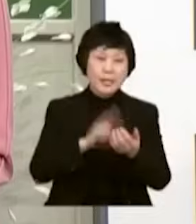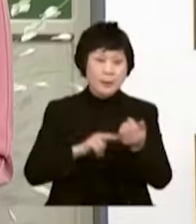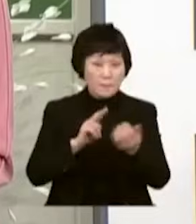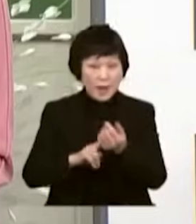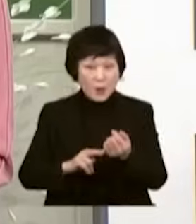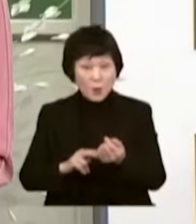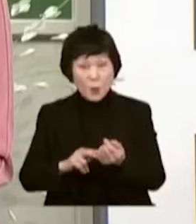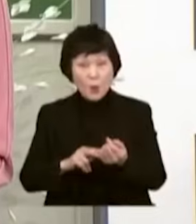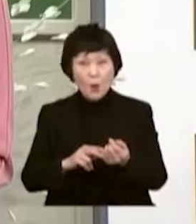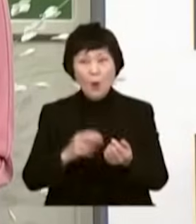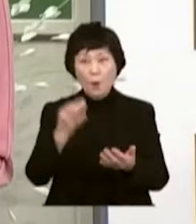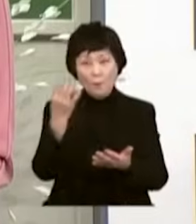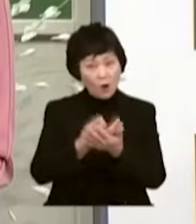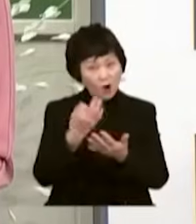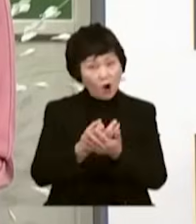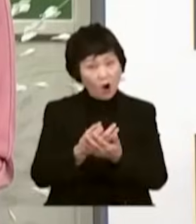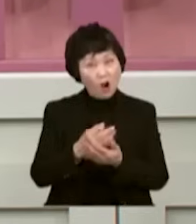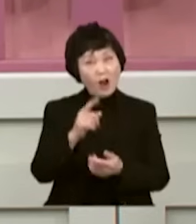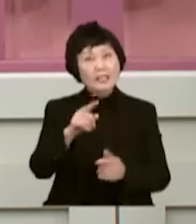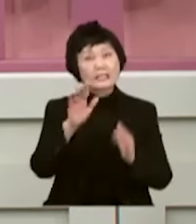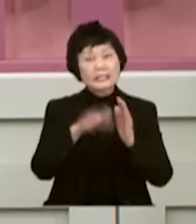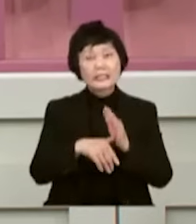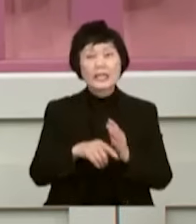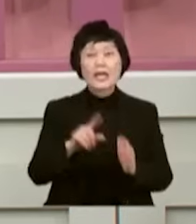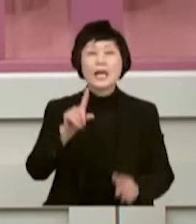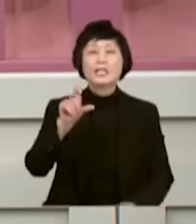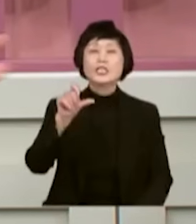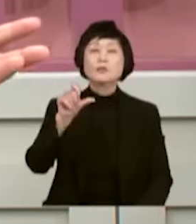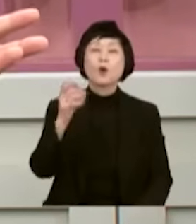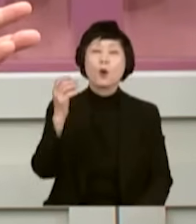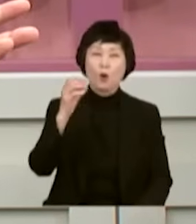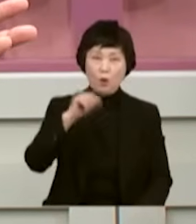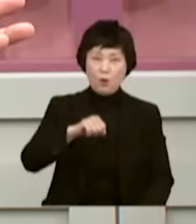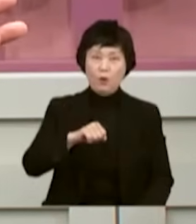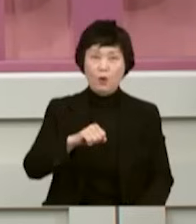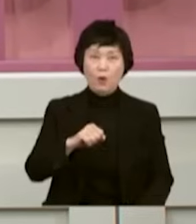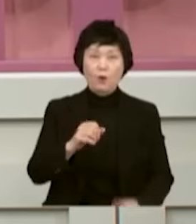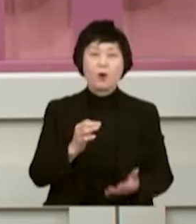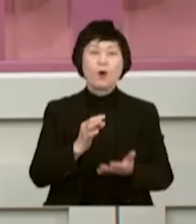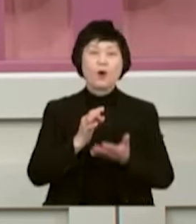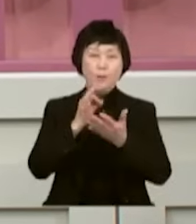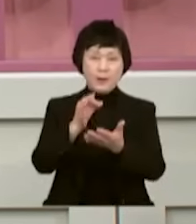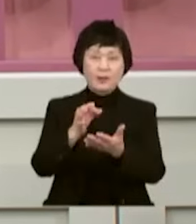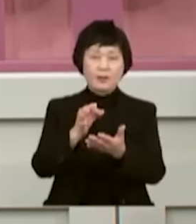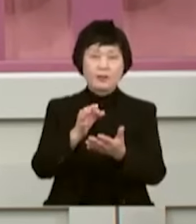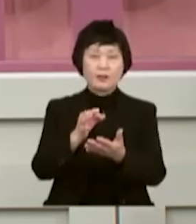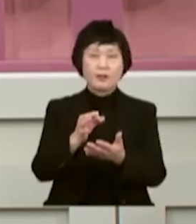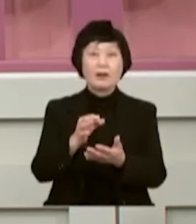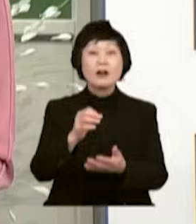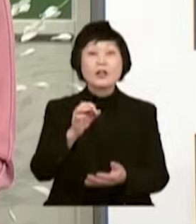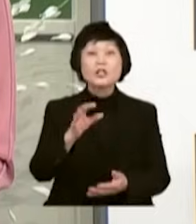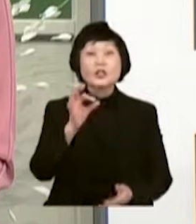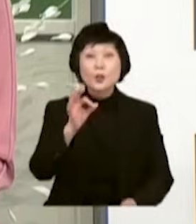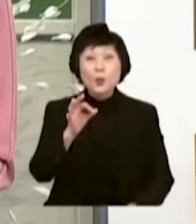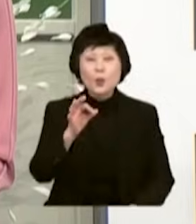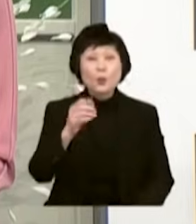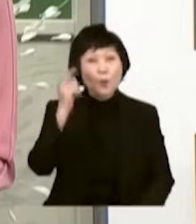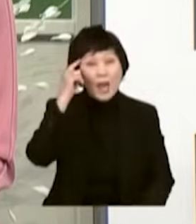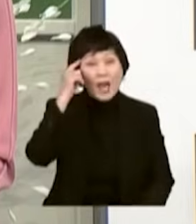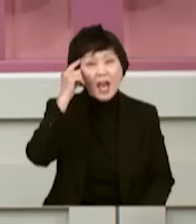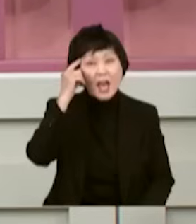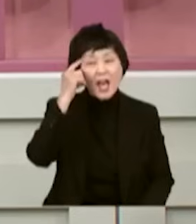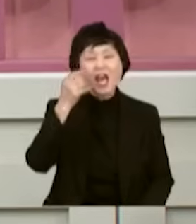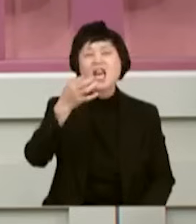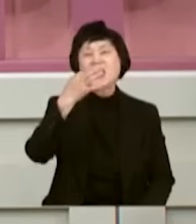그게 왜 10억이 크냐? 그것으로 다달이 이자를 감당한 거죠. 예, 예. 이자를 감당하면 이자. 1년 2년 계속 한 거죠.